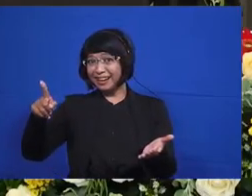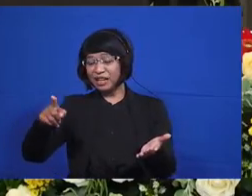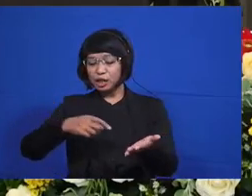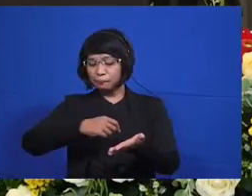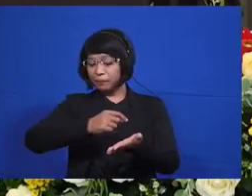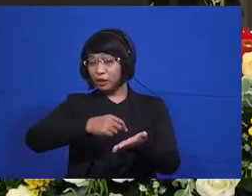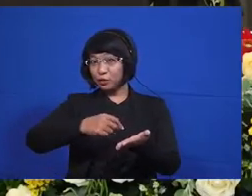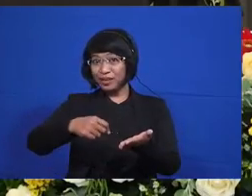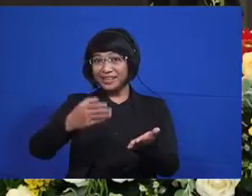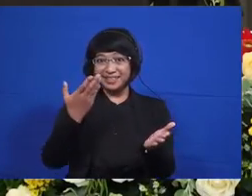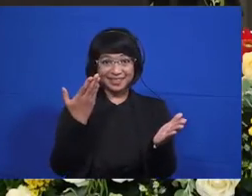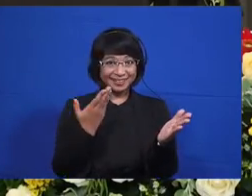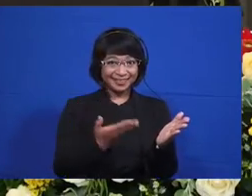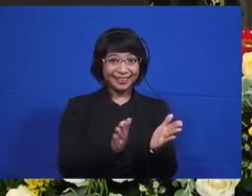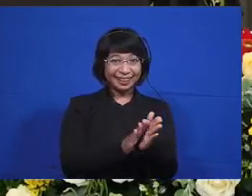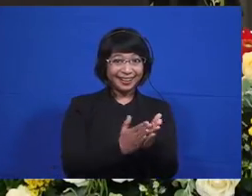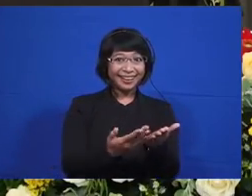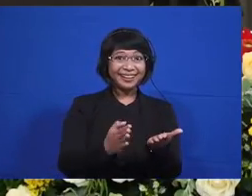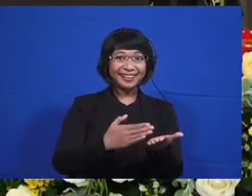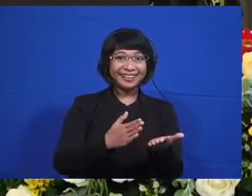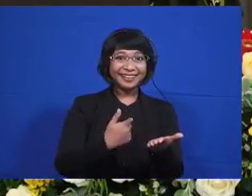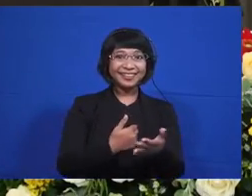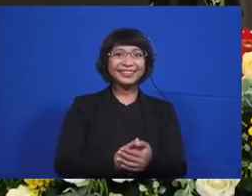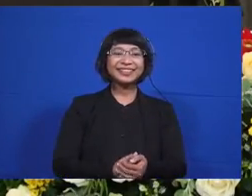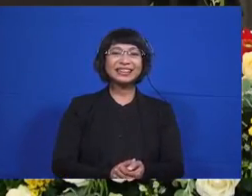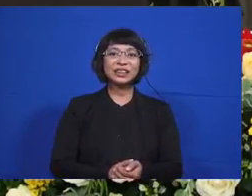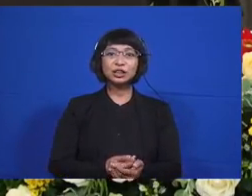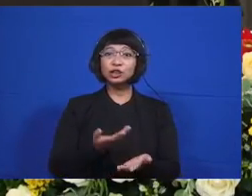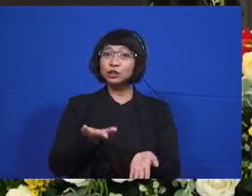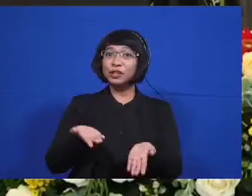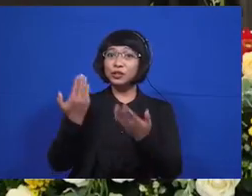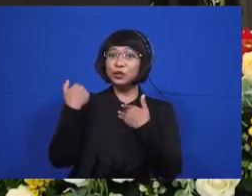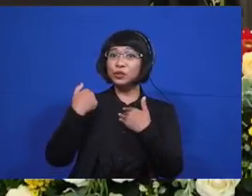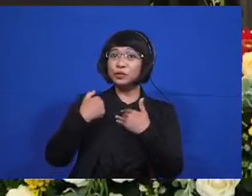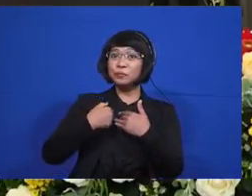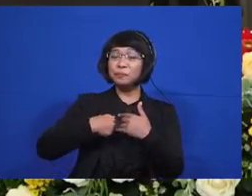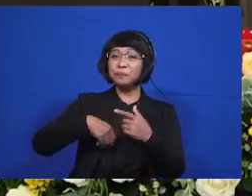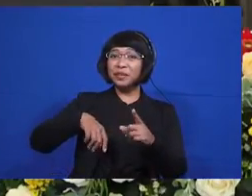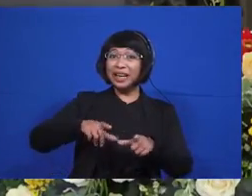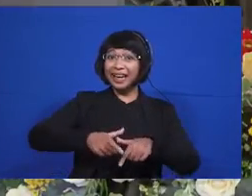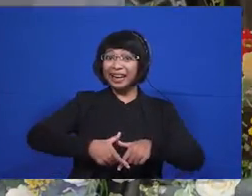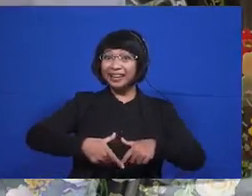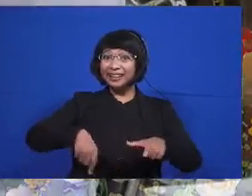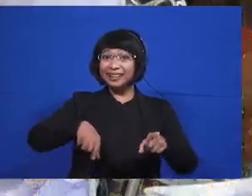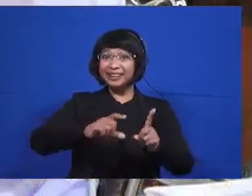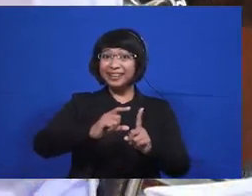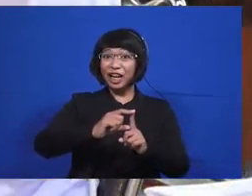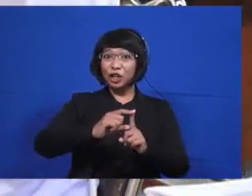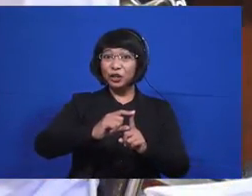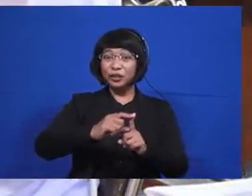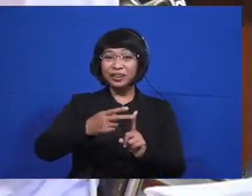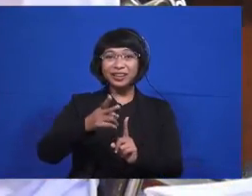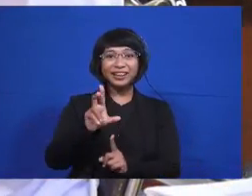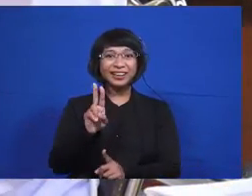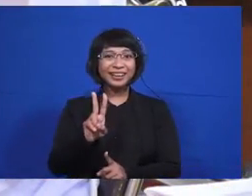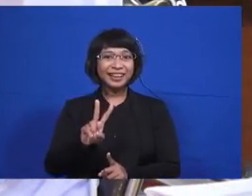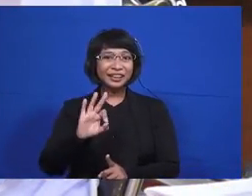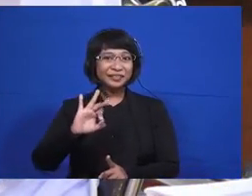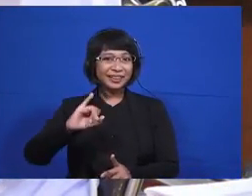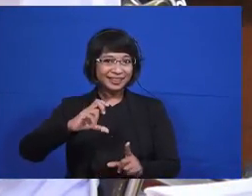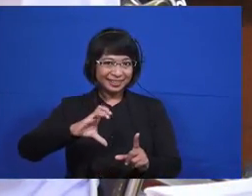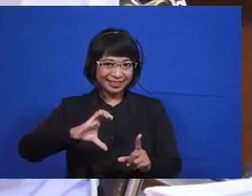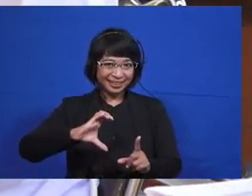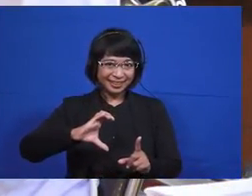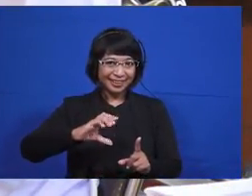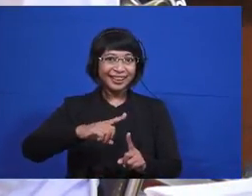Benar enggak ya? Waktu itu apakah Diakon Victor juga ikut mendengarkan? Enggak nguping ya? Enggak nguping waktu ya?